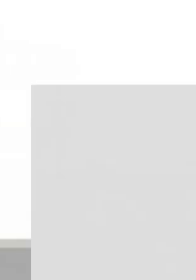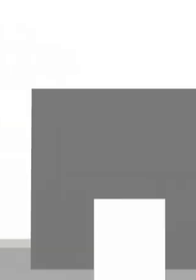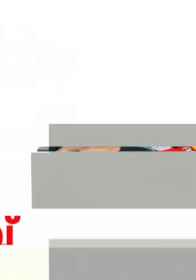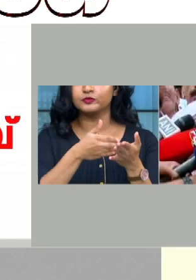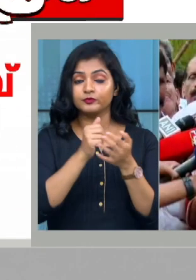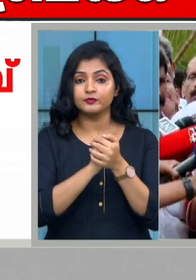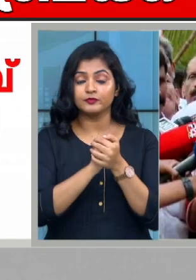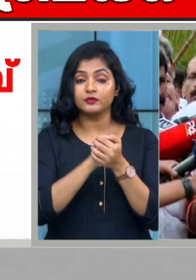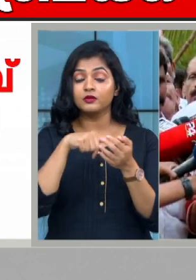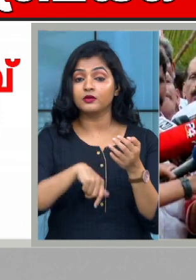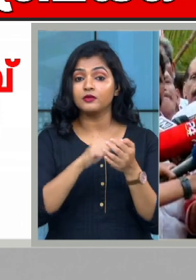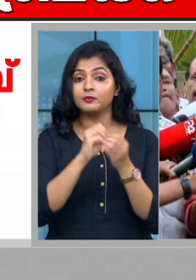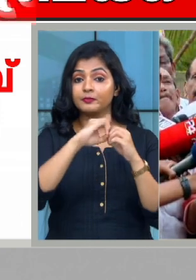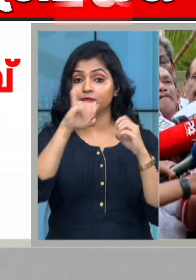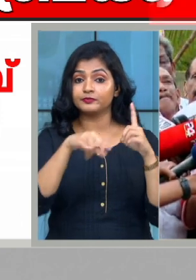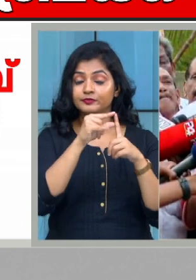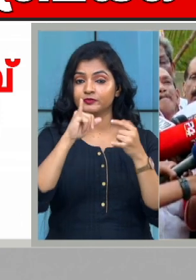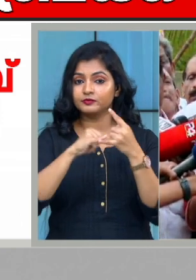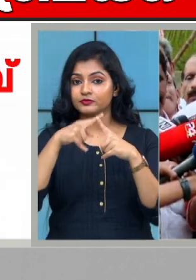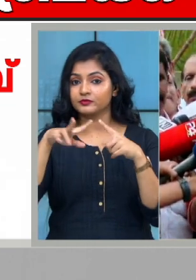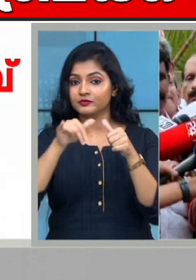BJP ശിവസേന സഖ്യത്തിൽ നിന്ന്